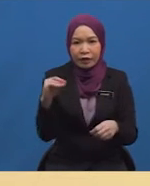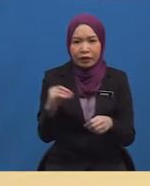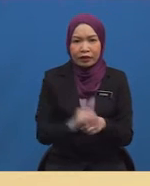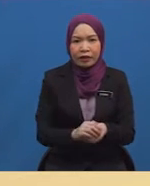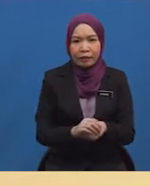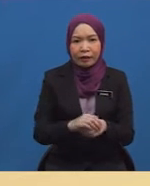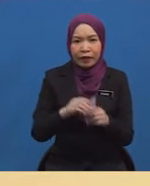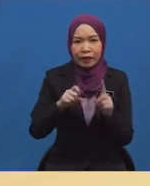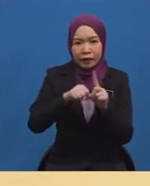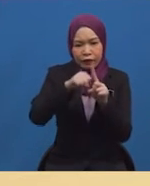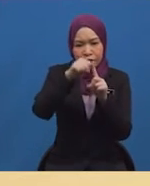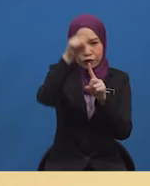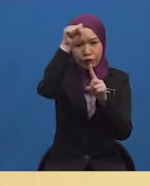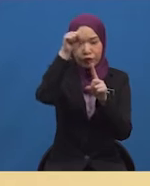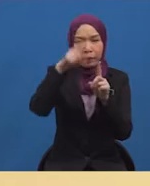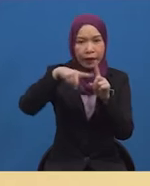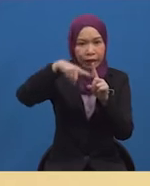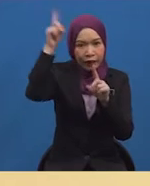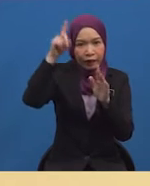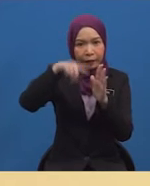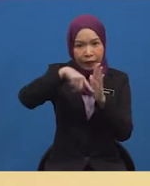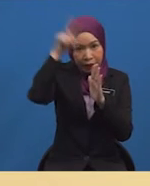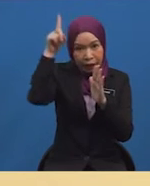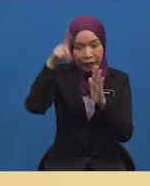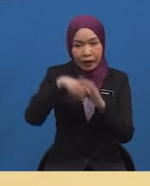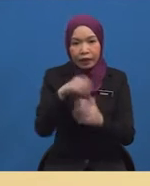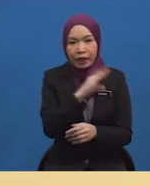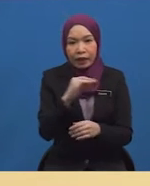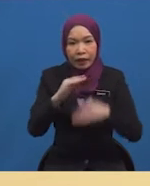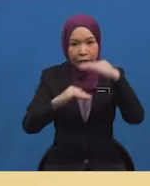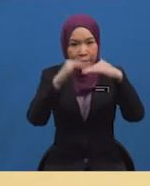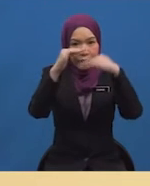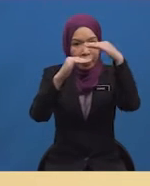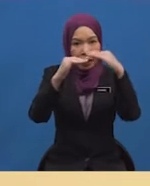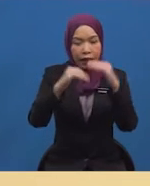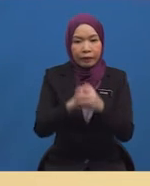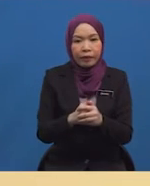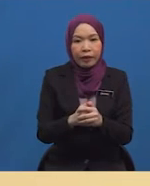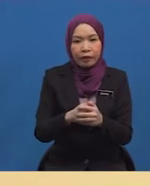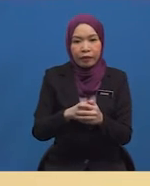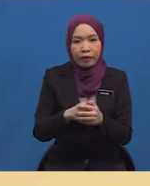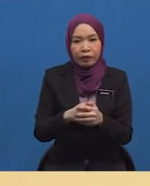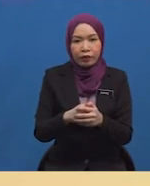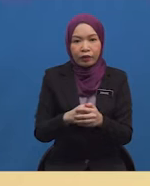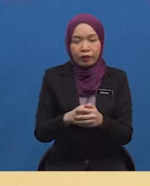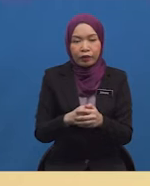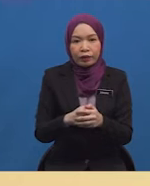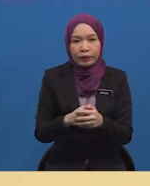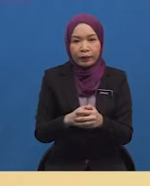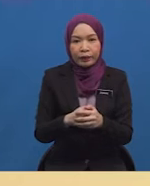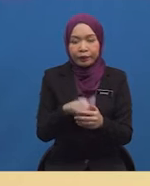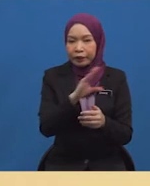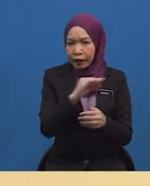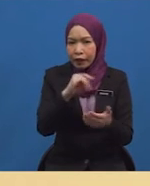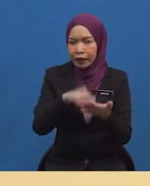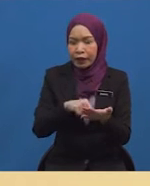setempat akibat peningkatan permukaan berturap serta pembinaan bangunan konkrit. Ini hanyalah di antara